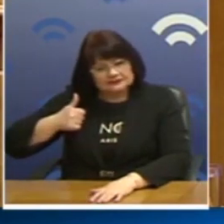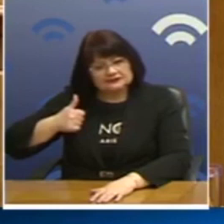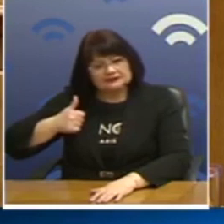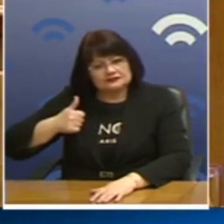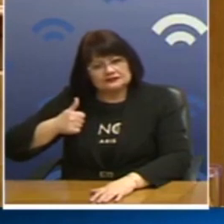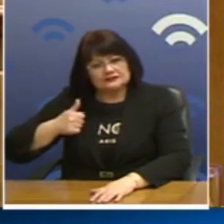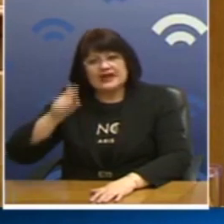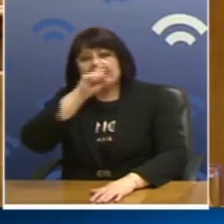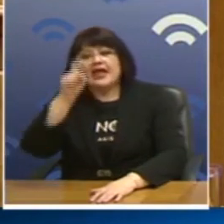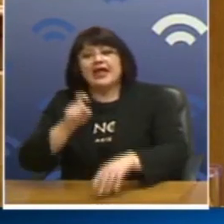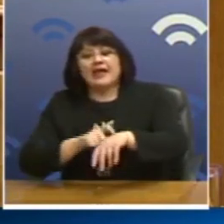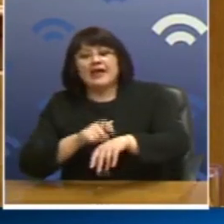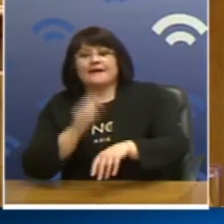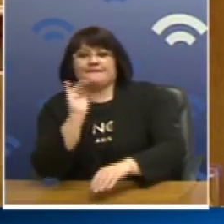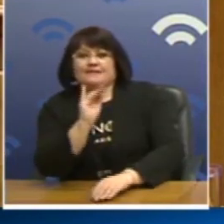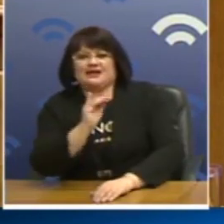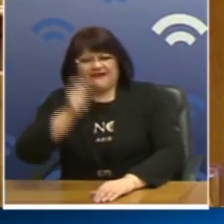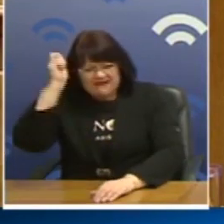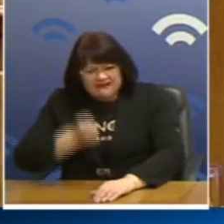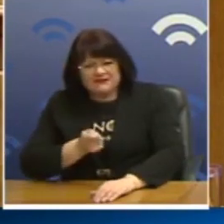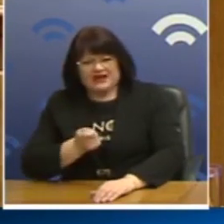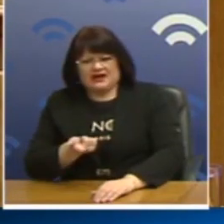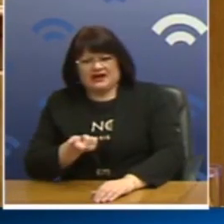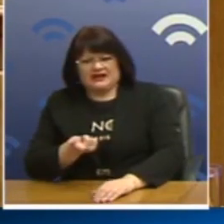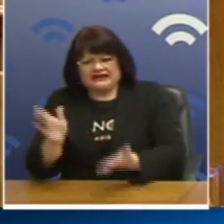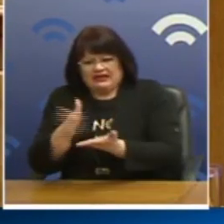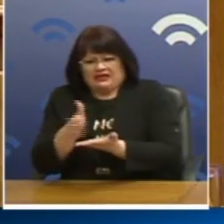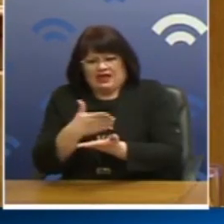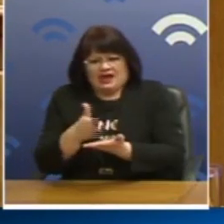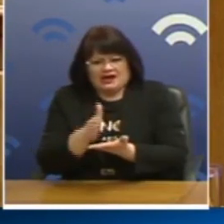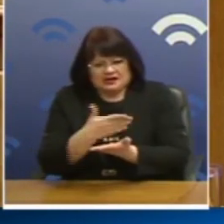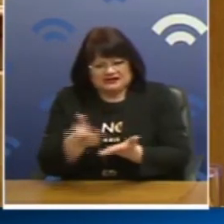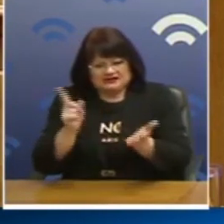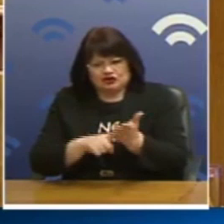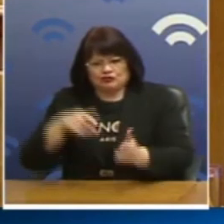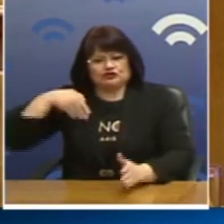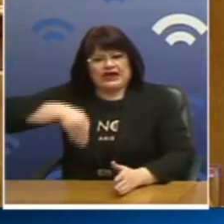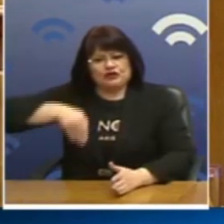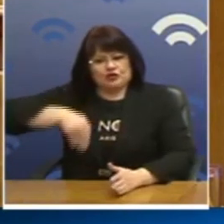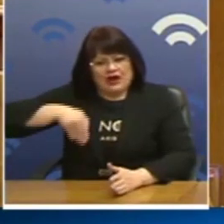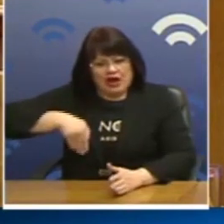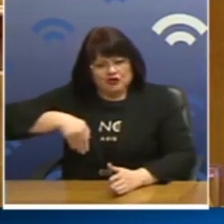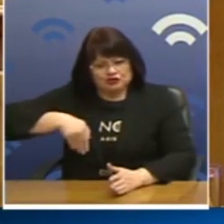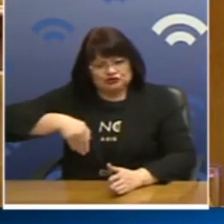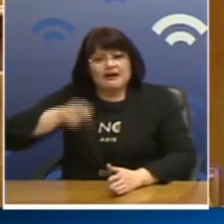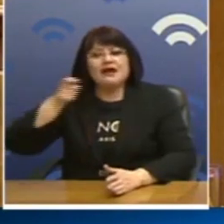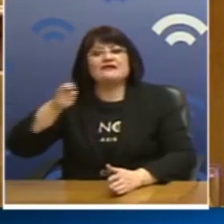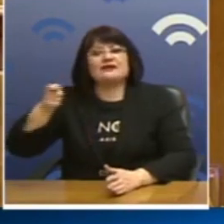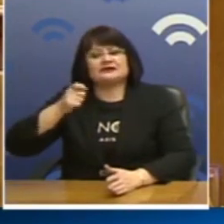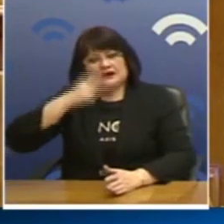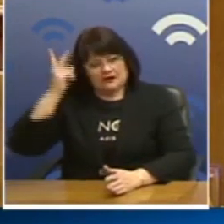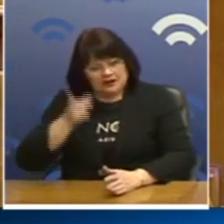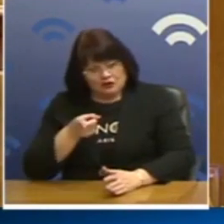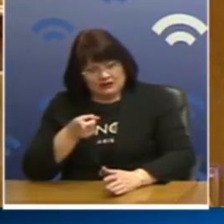ερώτηση για τις απαράδεκτες διακρίσεις που θέσπισε ο νόμος Κατρούγκαλου για τα ασφαλιστικά δικαιώματα